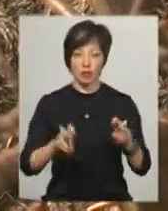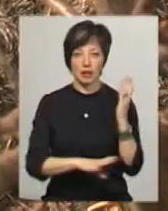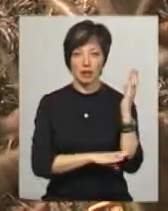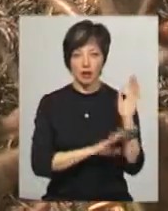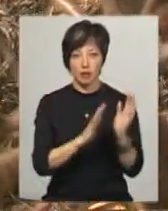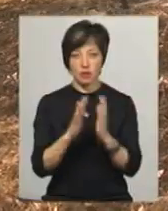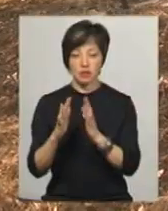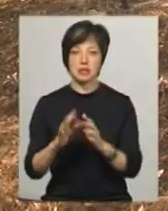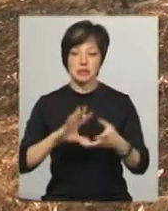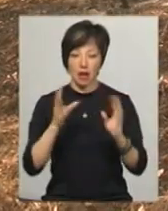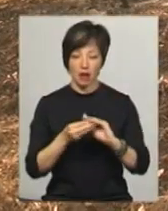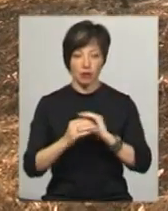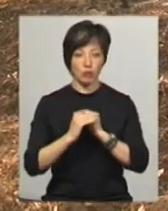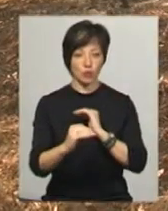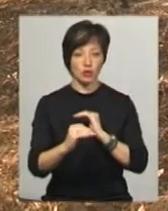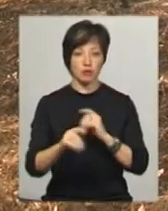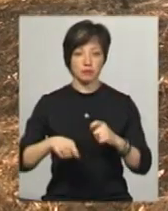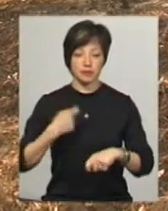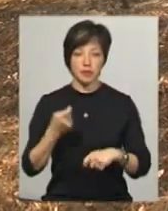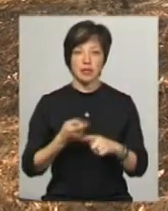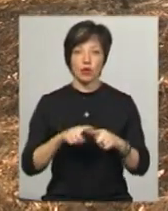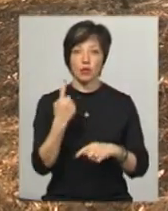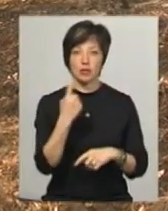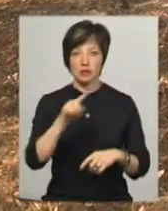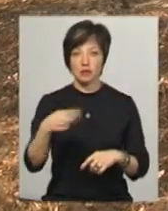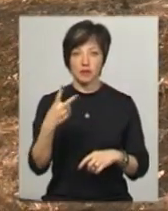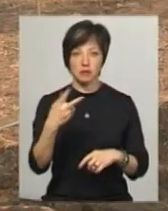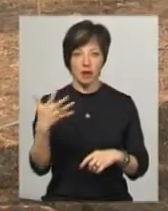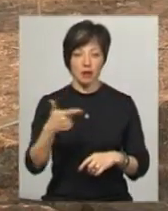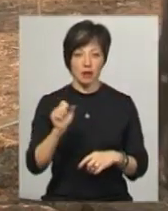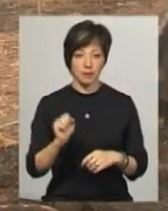рослин. Загальна площа угідь родини Вельських складає 1,25